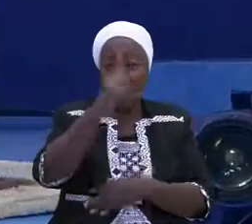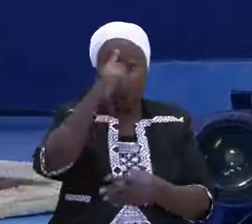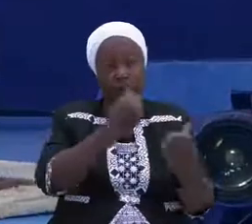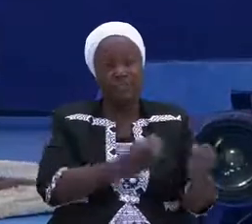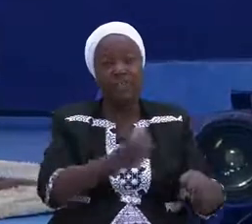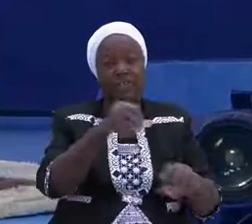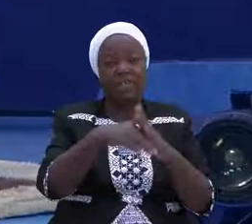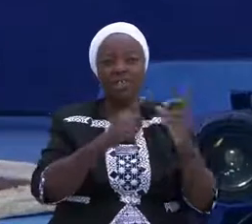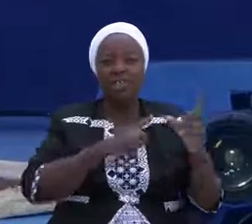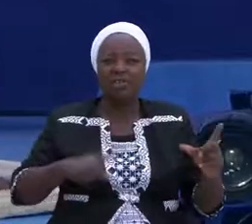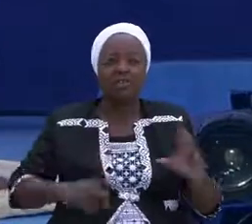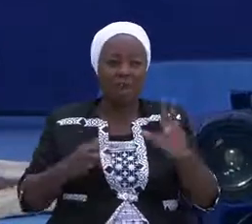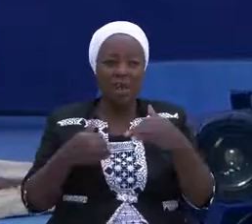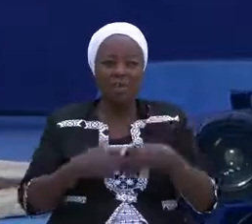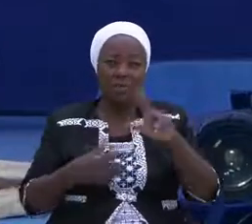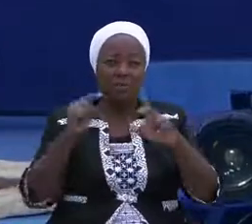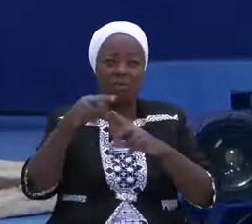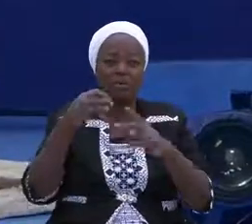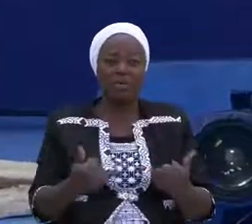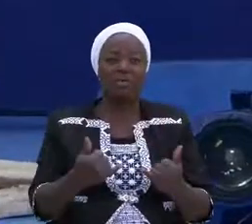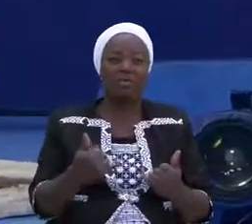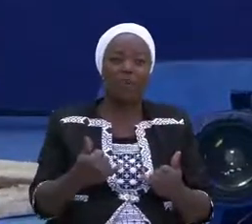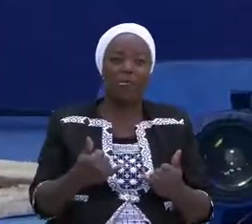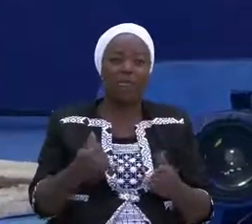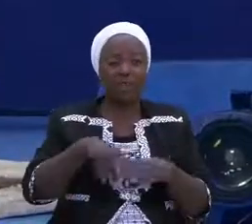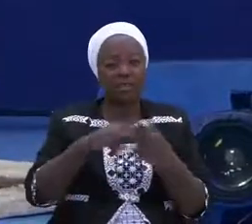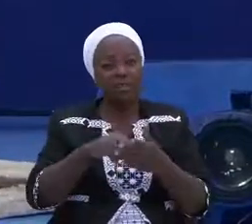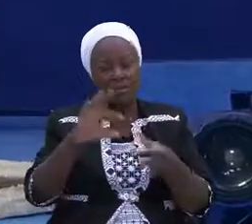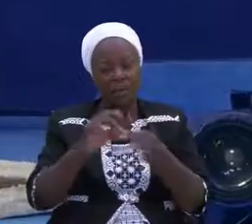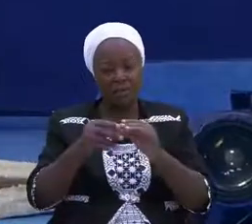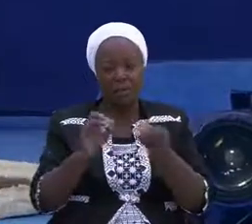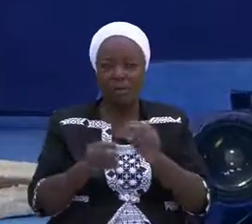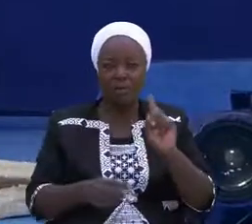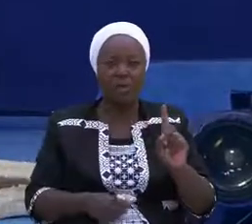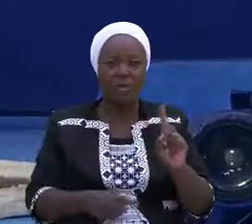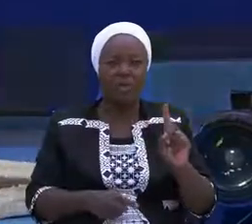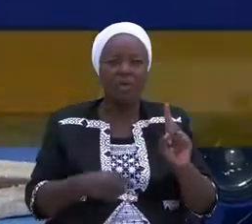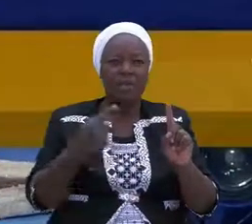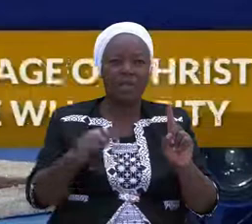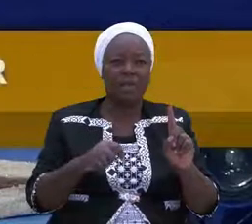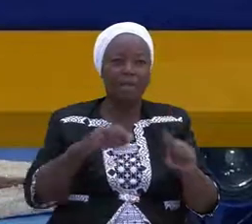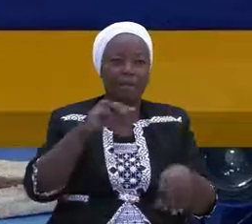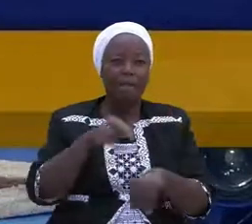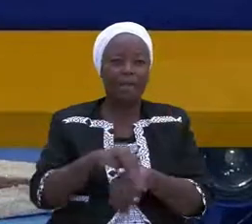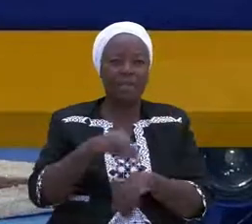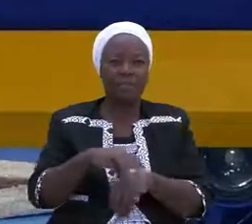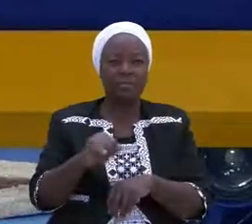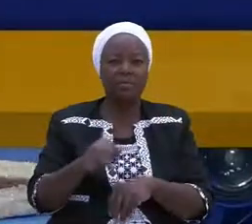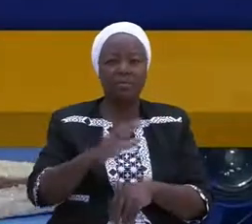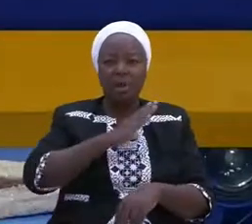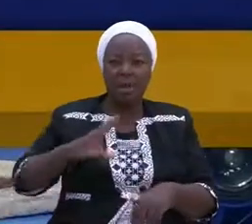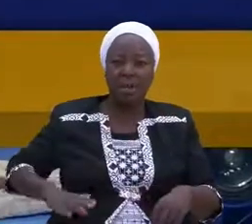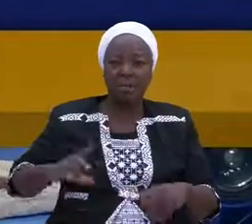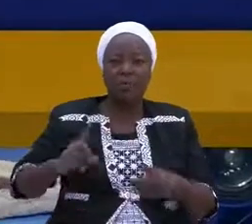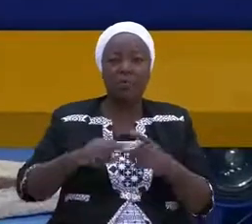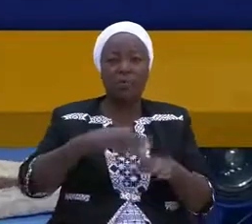la foi en Christ. Trois points à considérer dans cette histoire, premièrement. Le message de